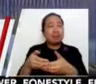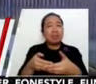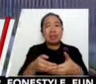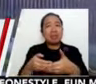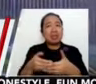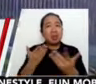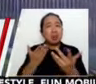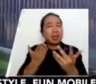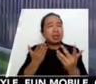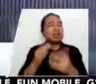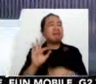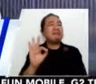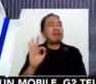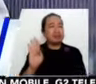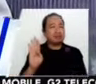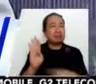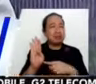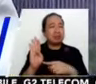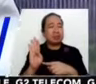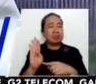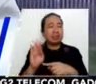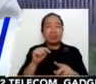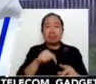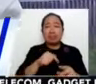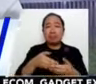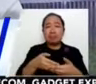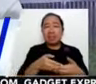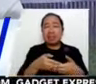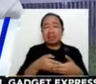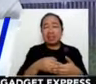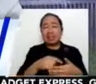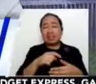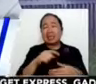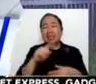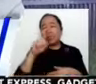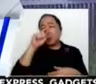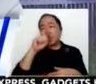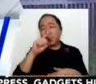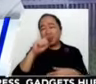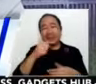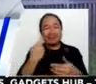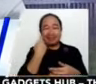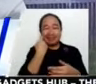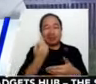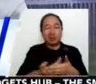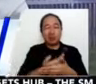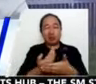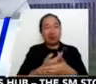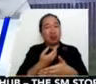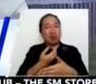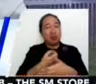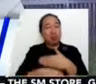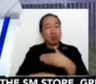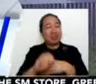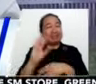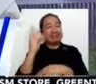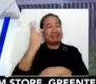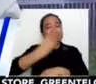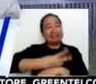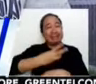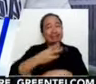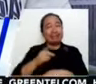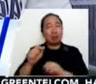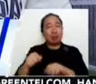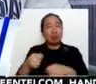ay 6 days old and is offering to sell the baby for